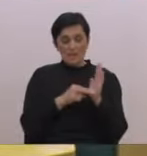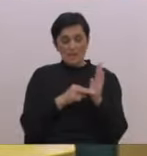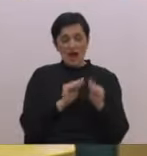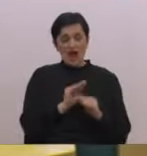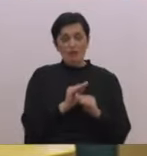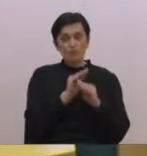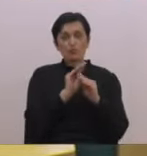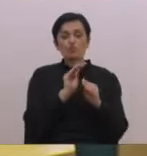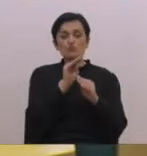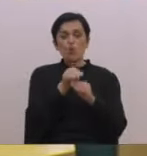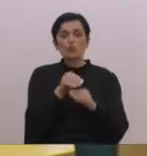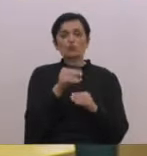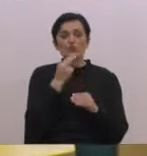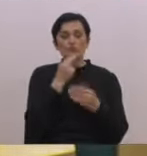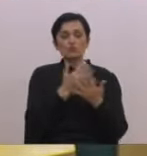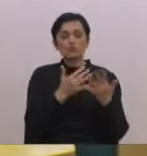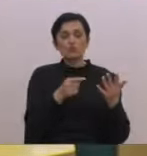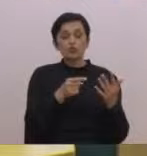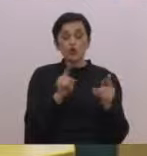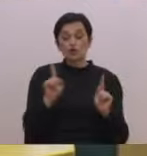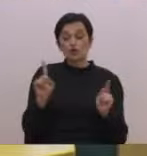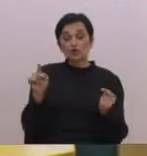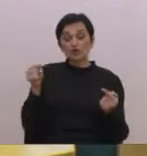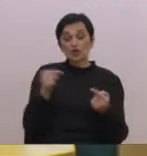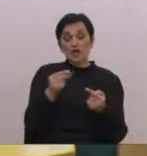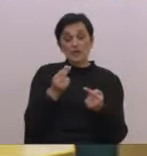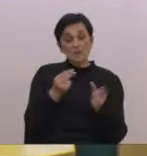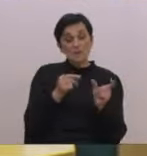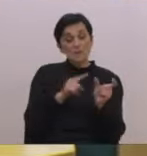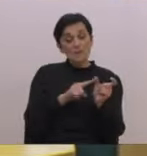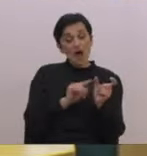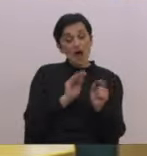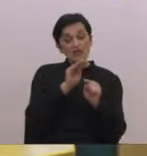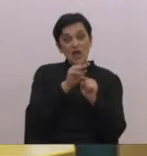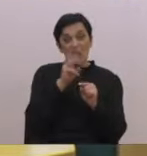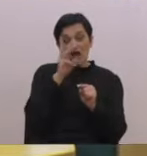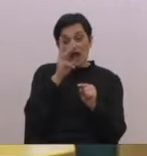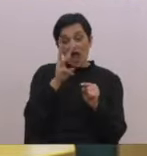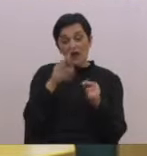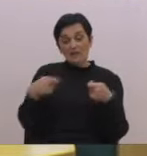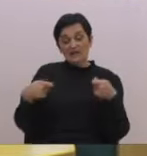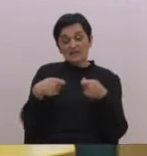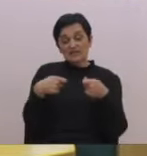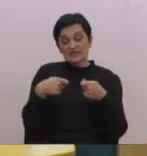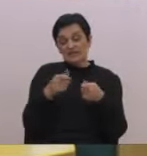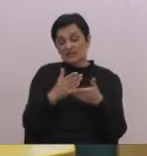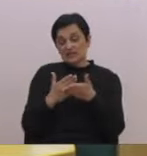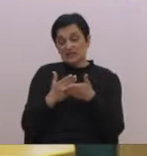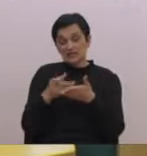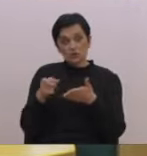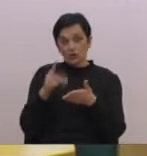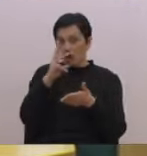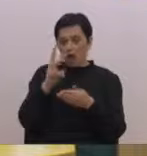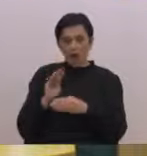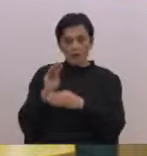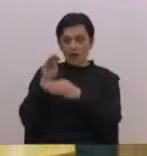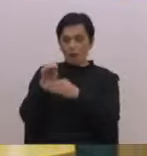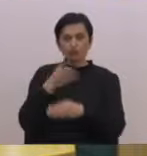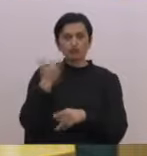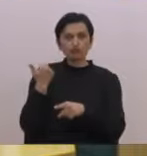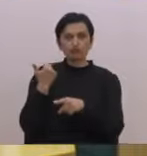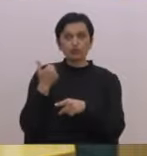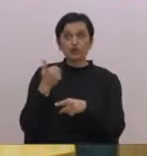magalitat, moima, da, producția, ze, pasma. Ce se va misa, tim pas, namaci, hel pas, ilic, hoaris. Argaizar da, helpas, imi tom rom,